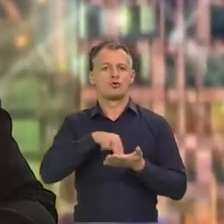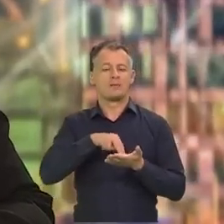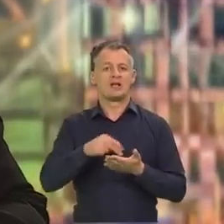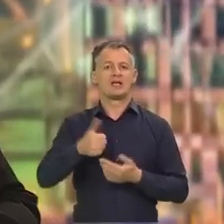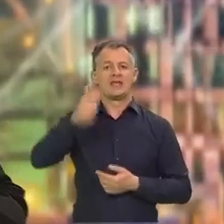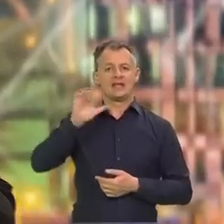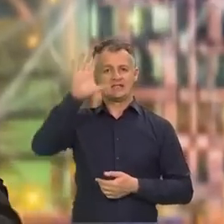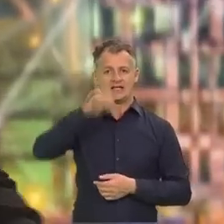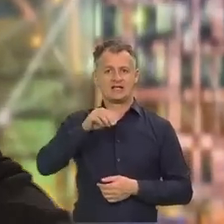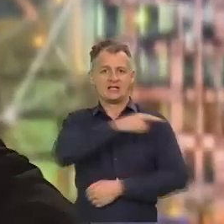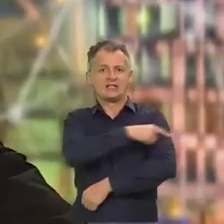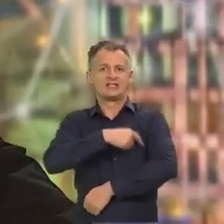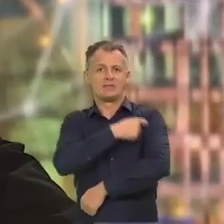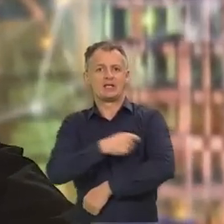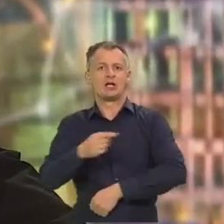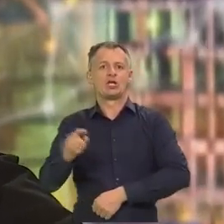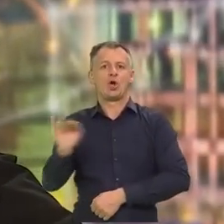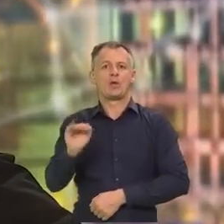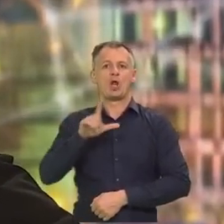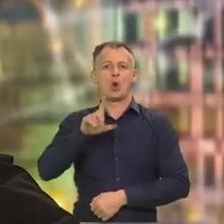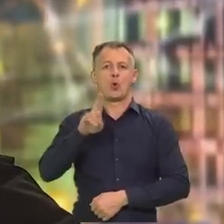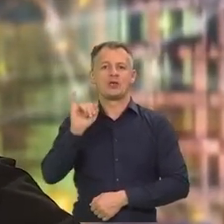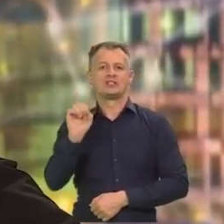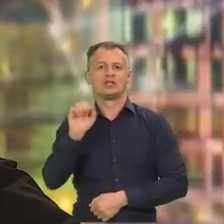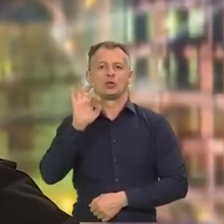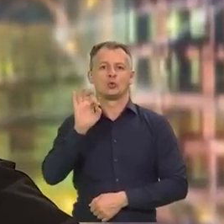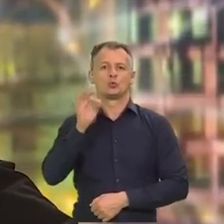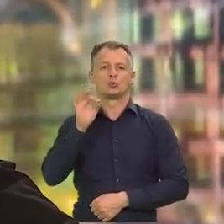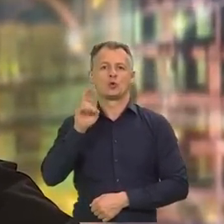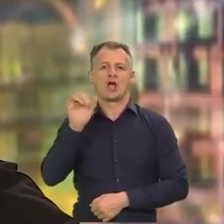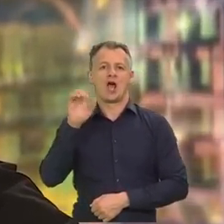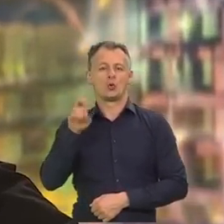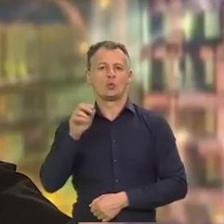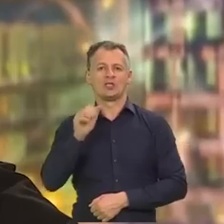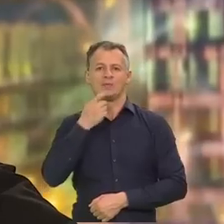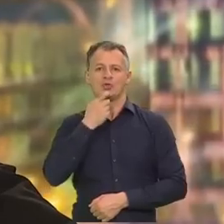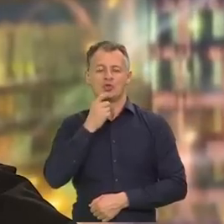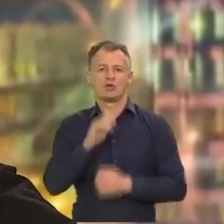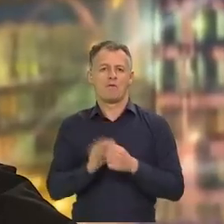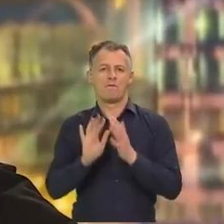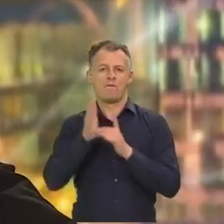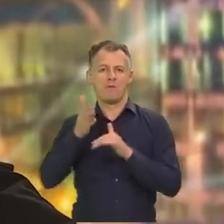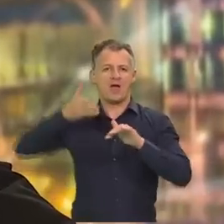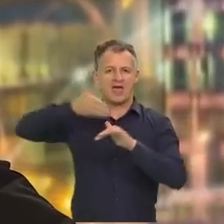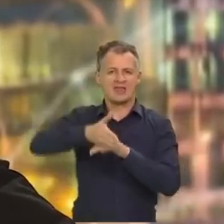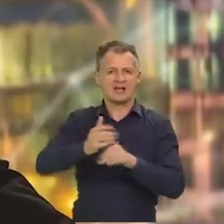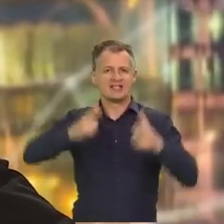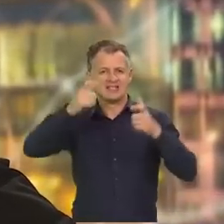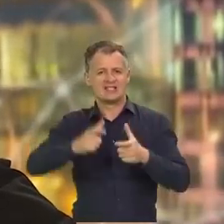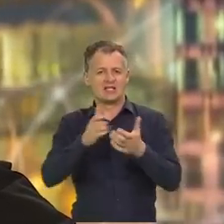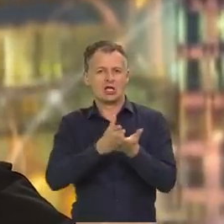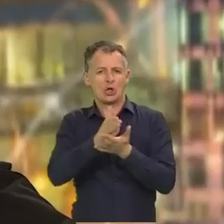A fost panică aseară la Spitalul de Copii Luis Surcanu din Timișoara. Un fum gros a inundat corpul de chirurgie ortopedie